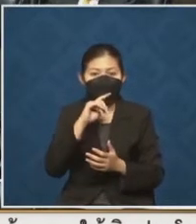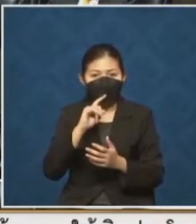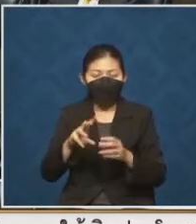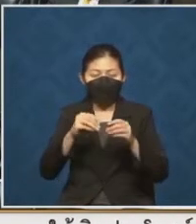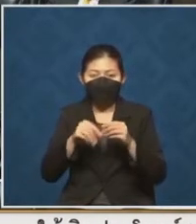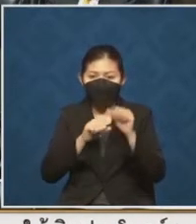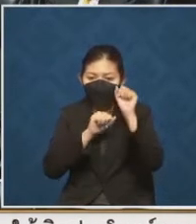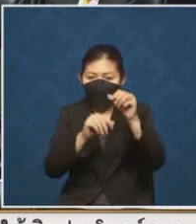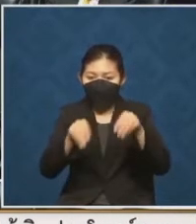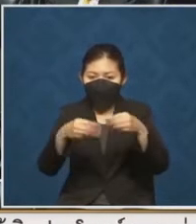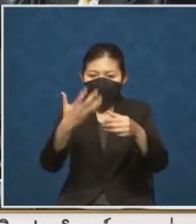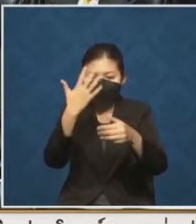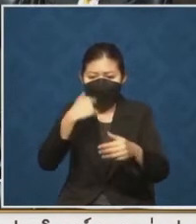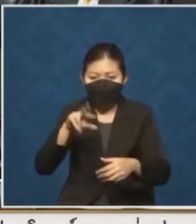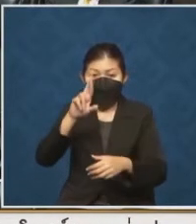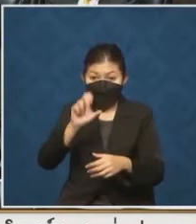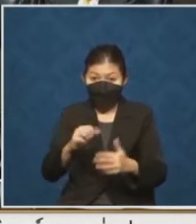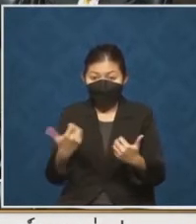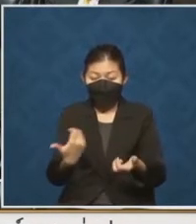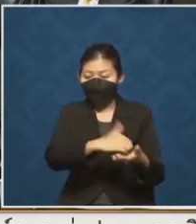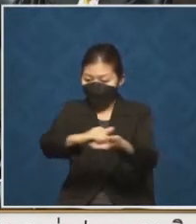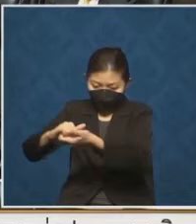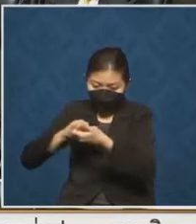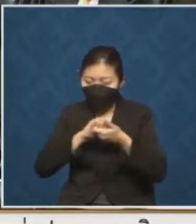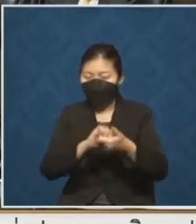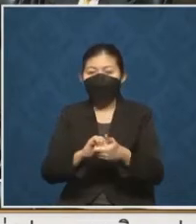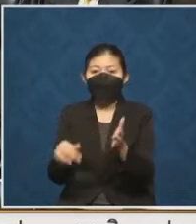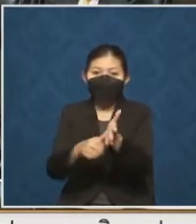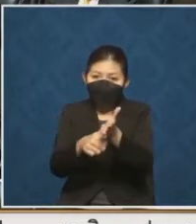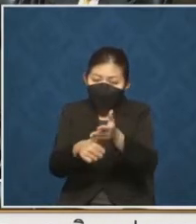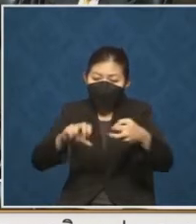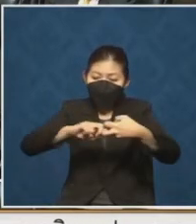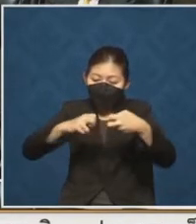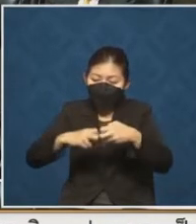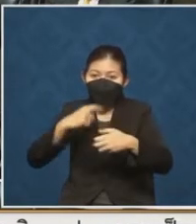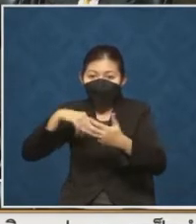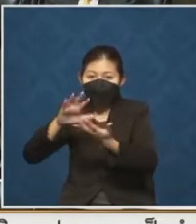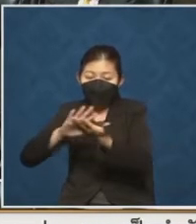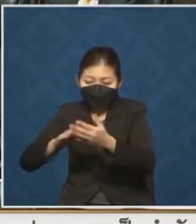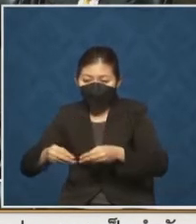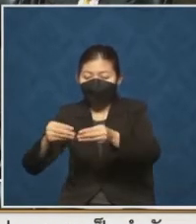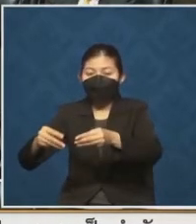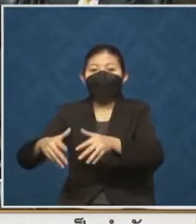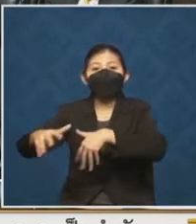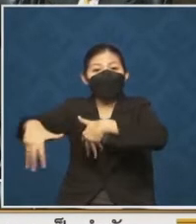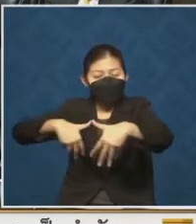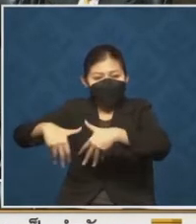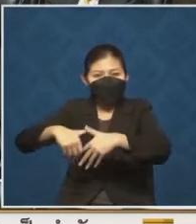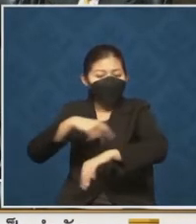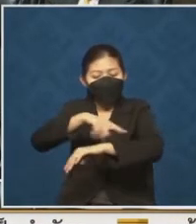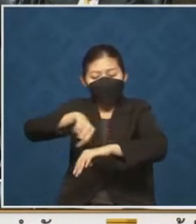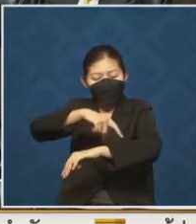ฟรีครับและสมาชิกพรรคร่วมสบายเนี่ยไม่ต้องกังวลเลยครับไม่ต้องเกรงข้อสอบครับบอกข้อสอบให้เลย